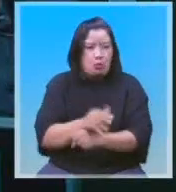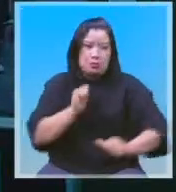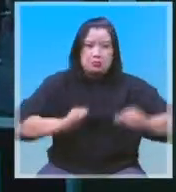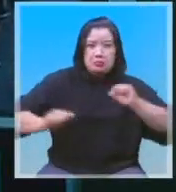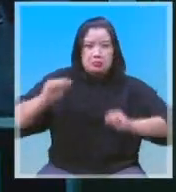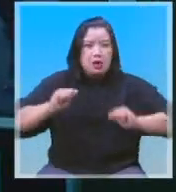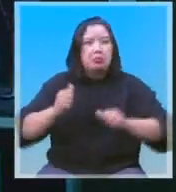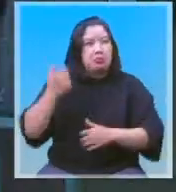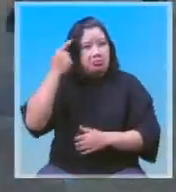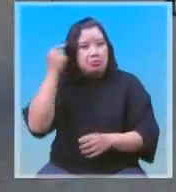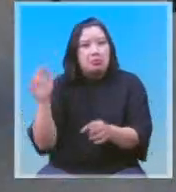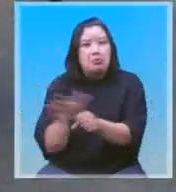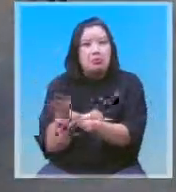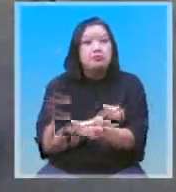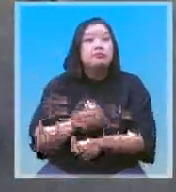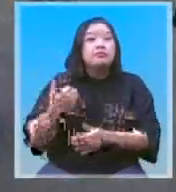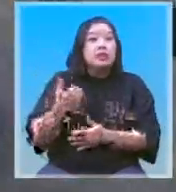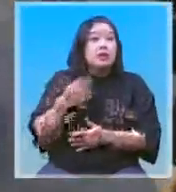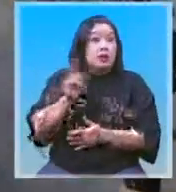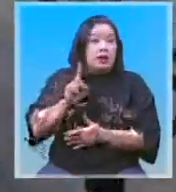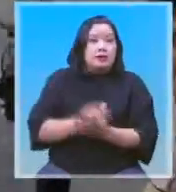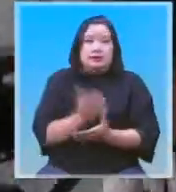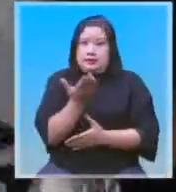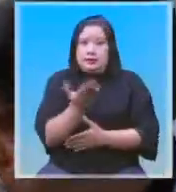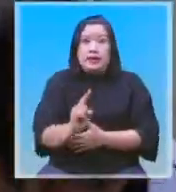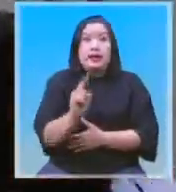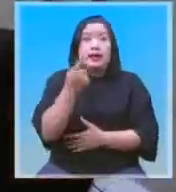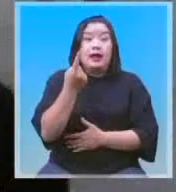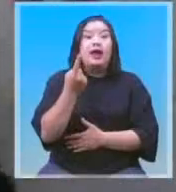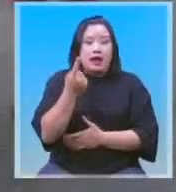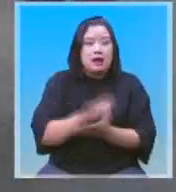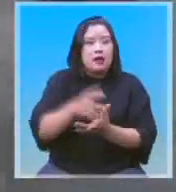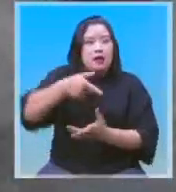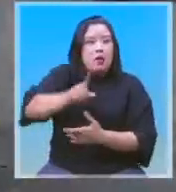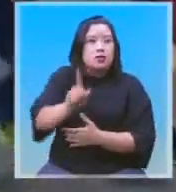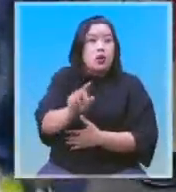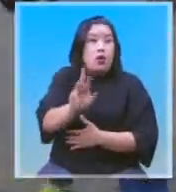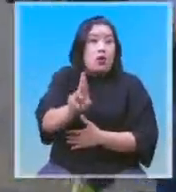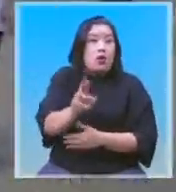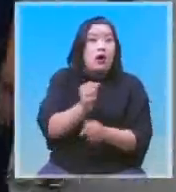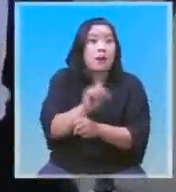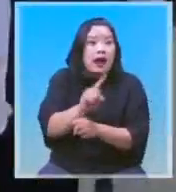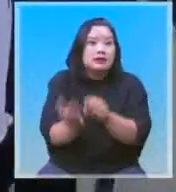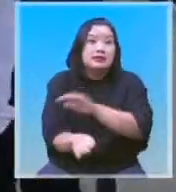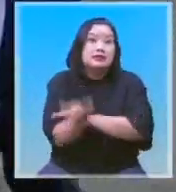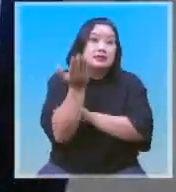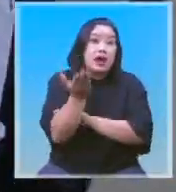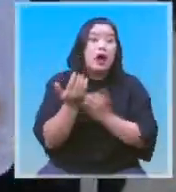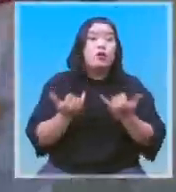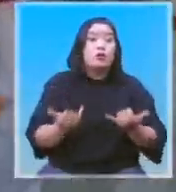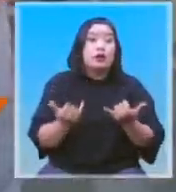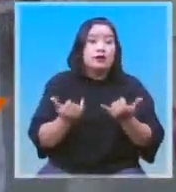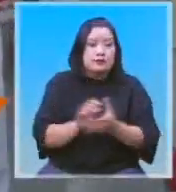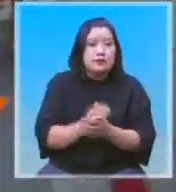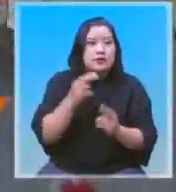บ้างนะครับไปเริ่มต้นกันก่อนนะครับพรรคแรกพรรคพลังประชารัฐนะครับก็เมื่อช่วงเช้าตรู่ที่ผ่านมาครับในวันนี้นายสนธิรัต